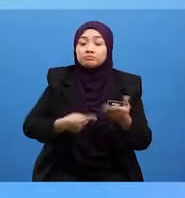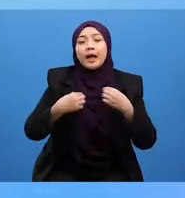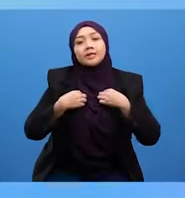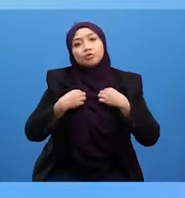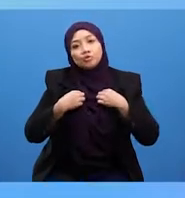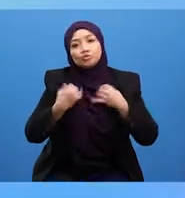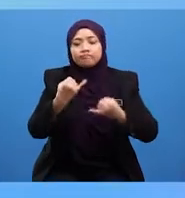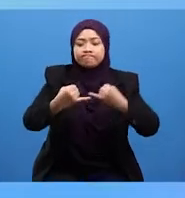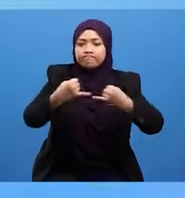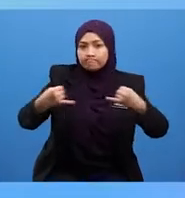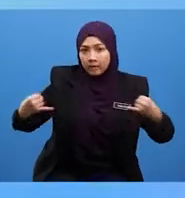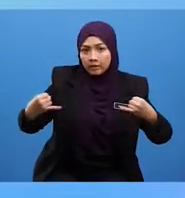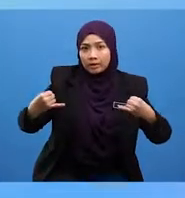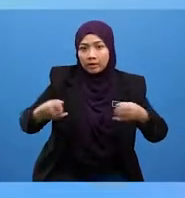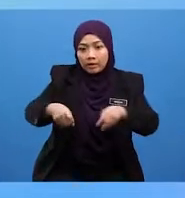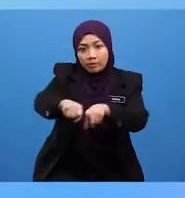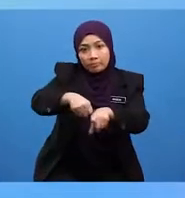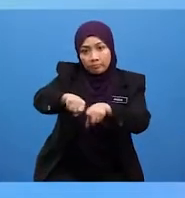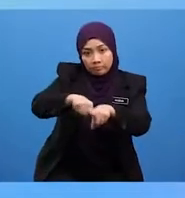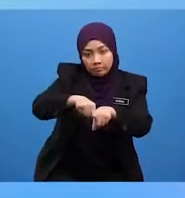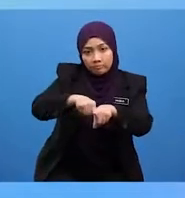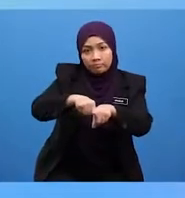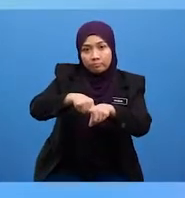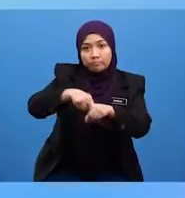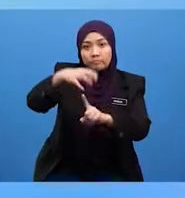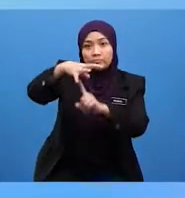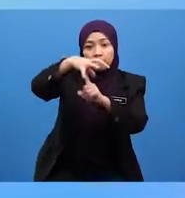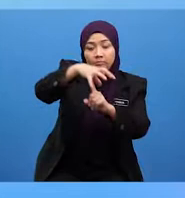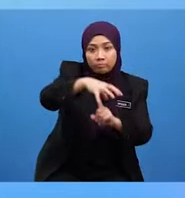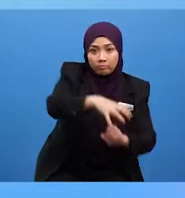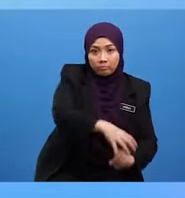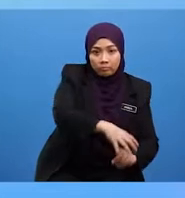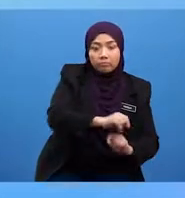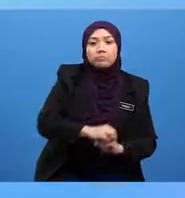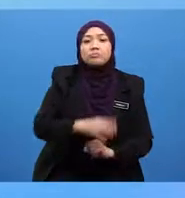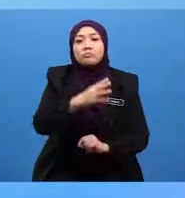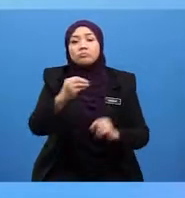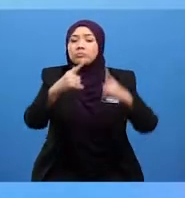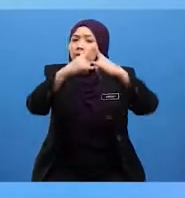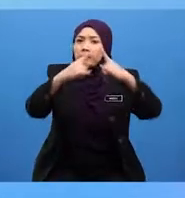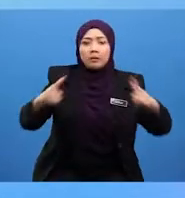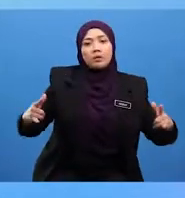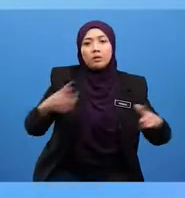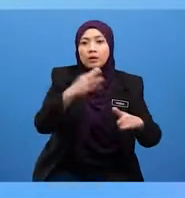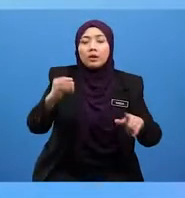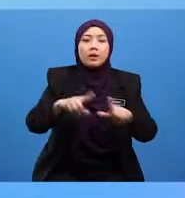tali, stoking, payung terjun, kemah dan sebagainya.